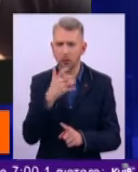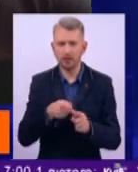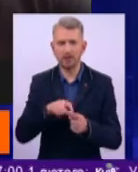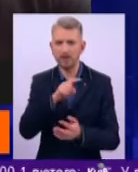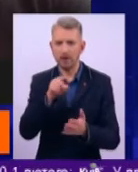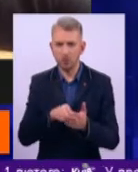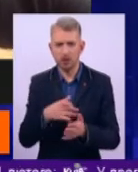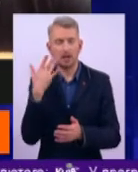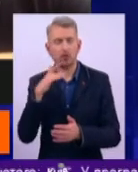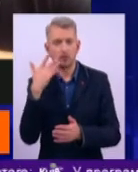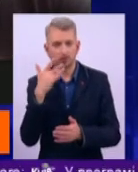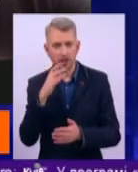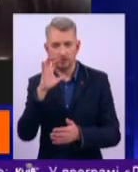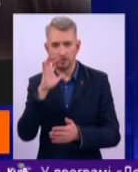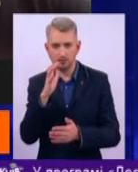вопросах